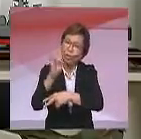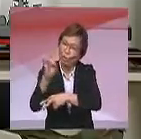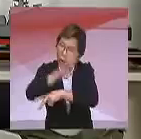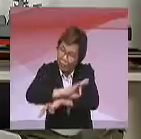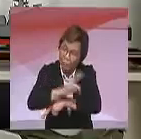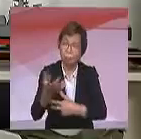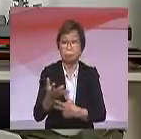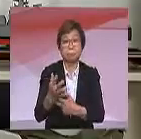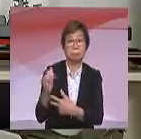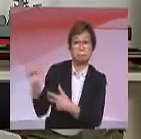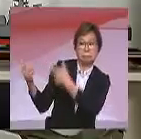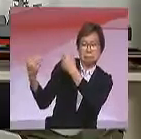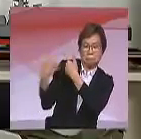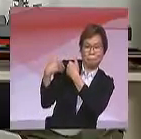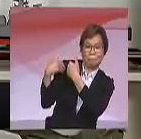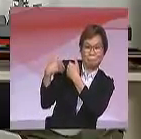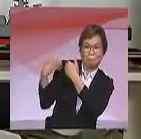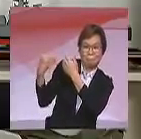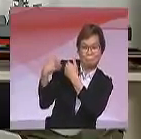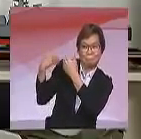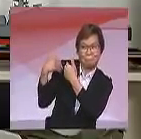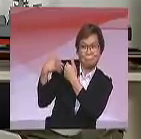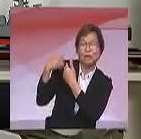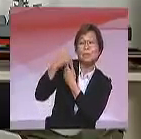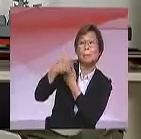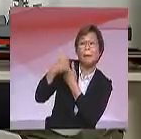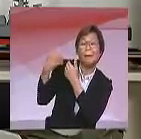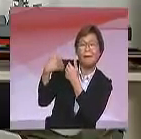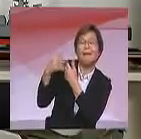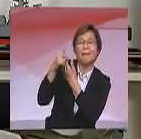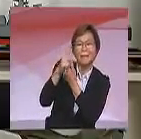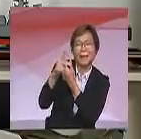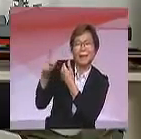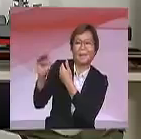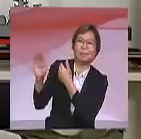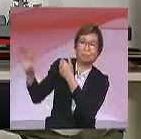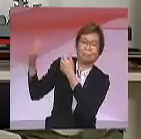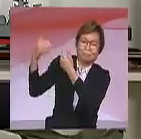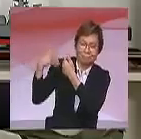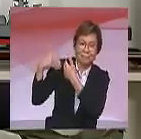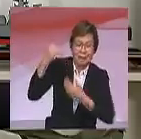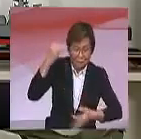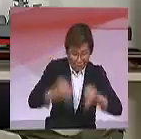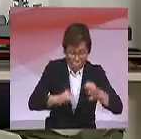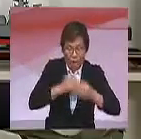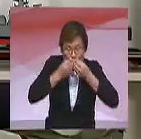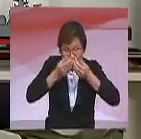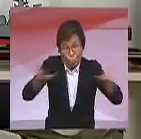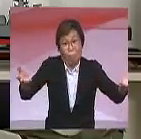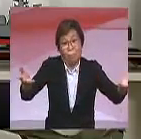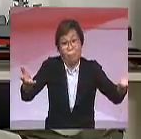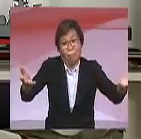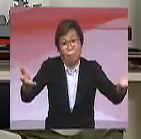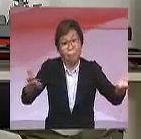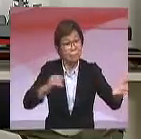hari. Ini adalah keputusan yang hanya boleh dibuat oleh Kementerian Kesihatan. Kalau saya umum pun